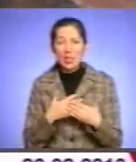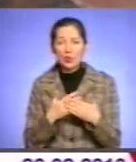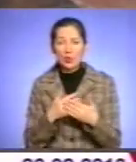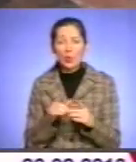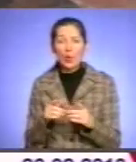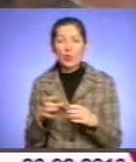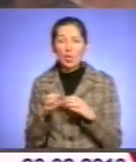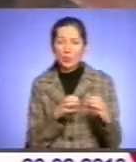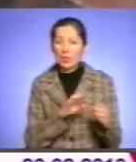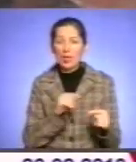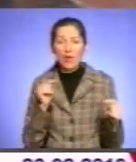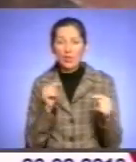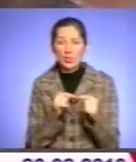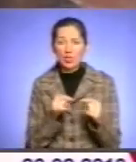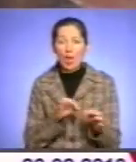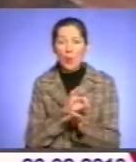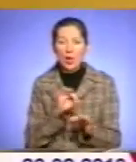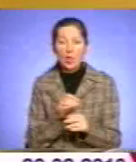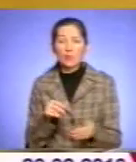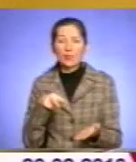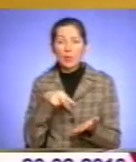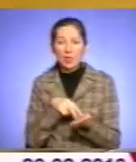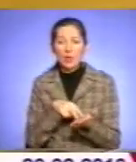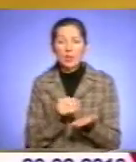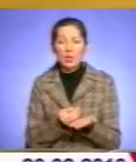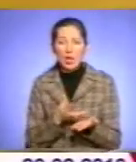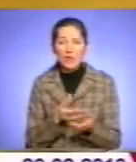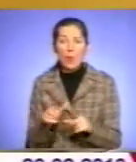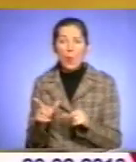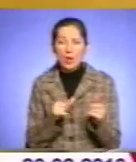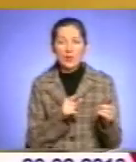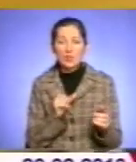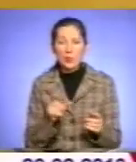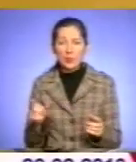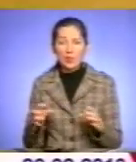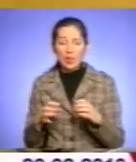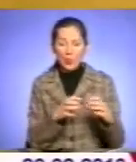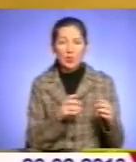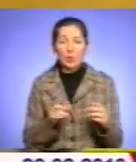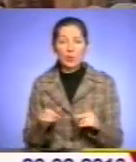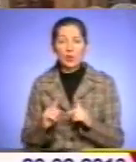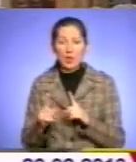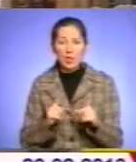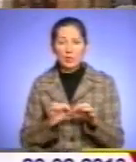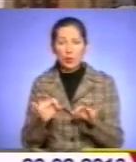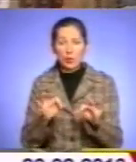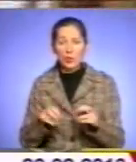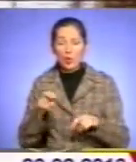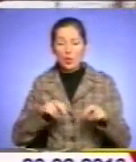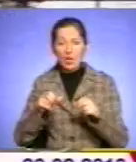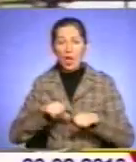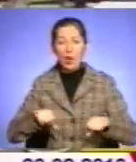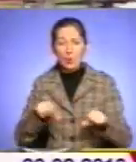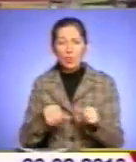визначена. Проект про встановлення тарифів на перевезення пасажирів автомобільним транспортом розглядає комісія з тарифоутворення. Міський